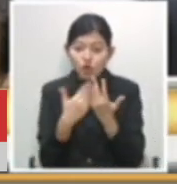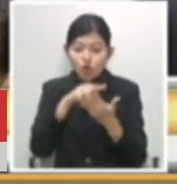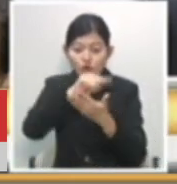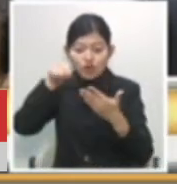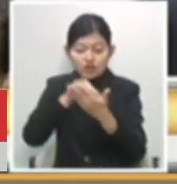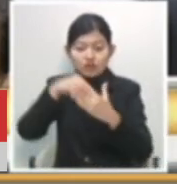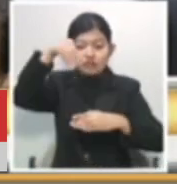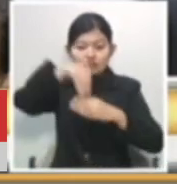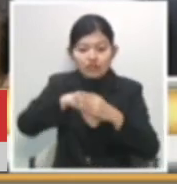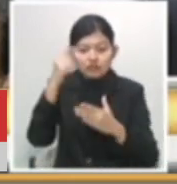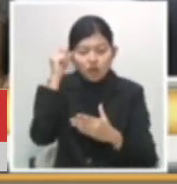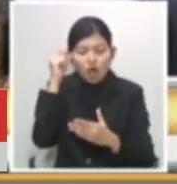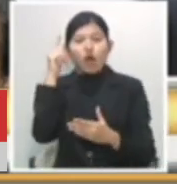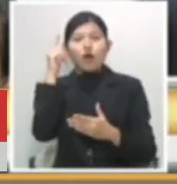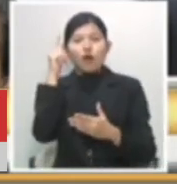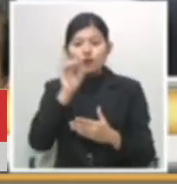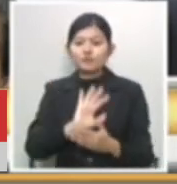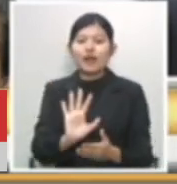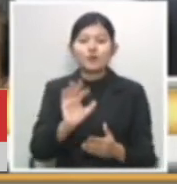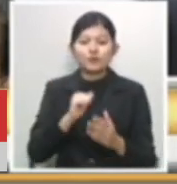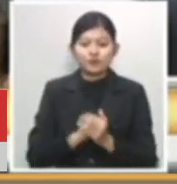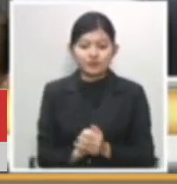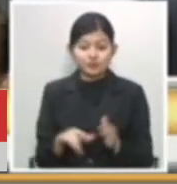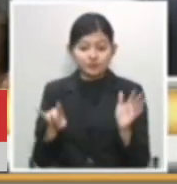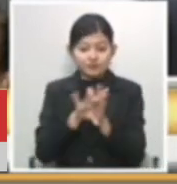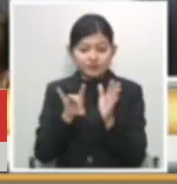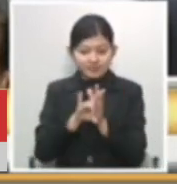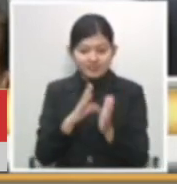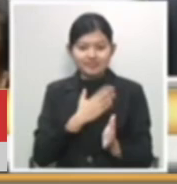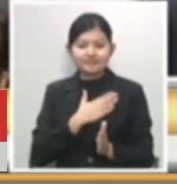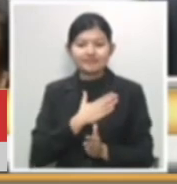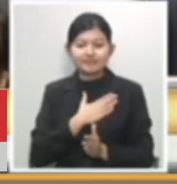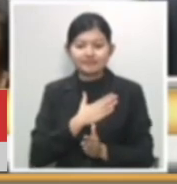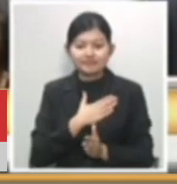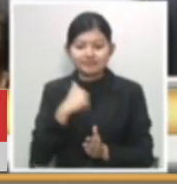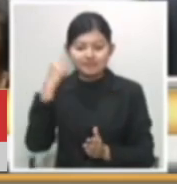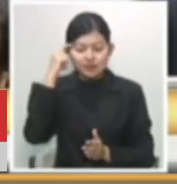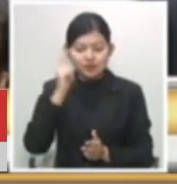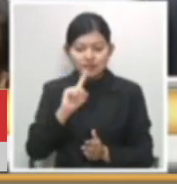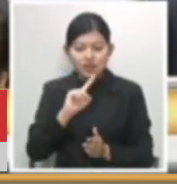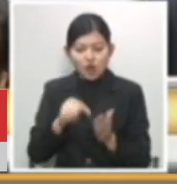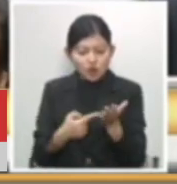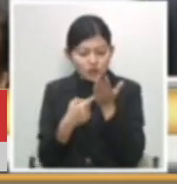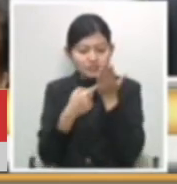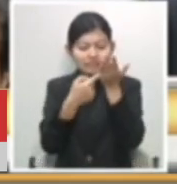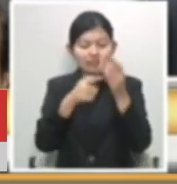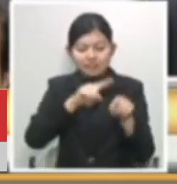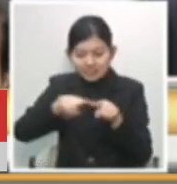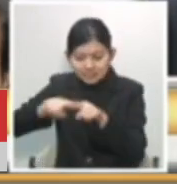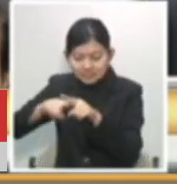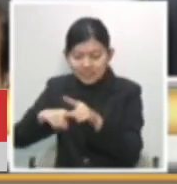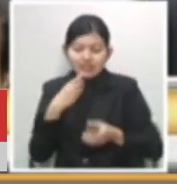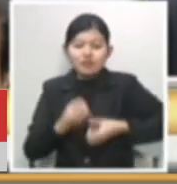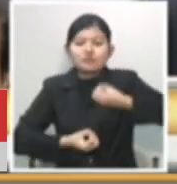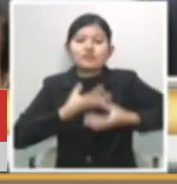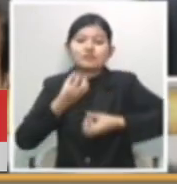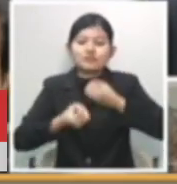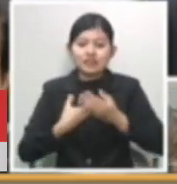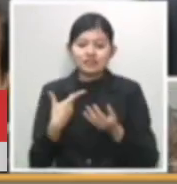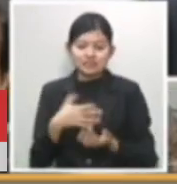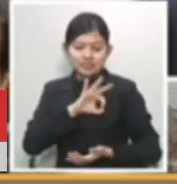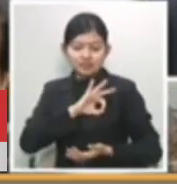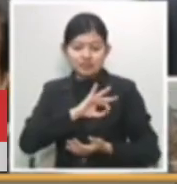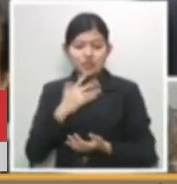ออกคะสุดท้ายนี้ค่ะดิฉันหวังว่าข้อเสนอแนะต่างๆที่ดิฉันและเพื่อนสมาชิกนำ